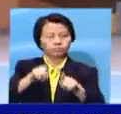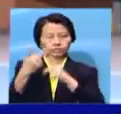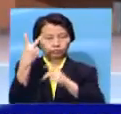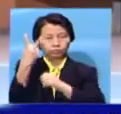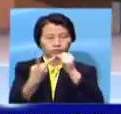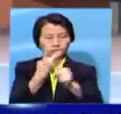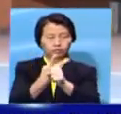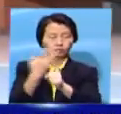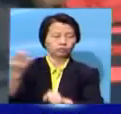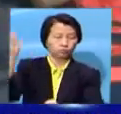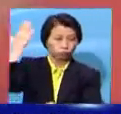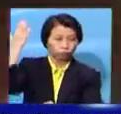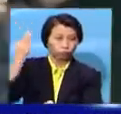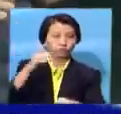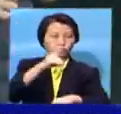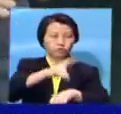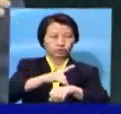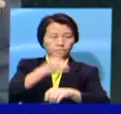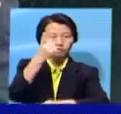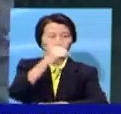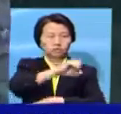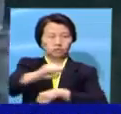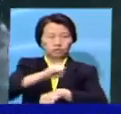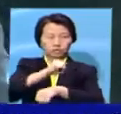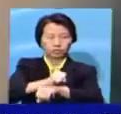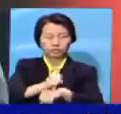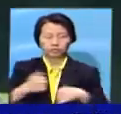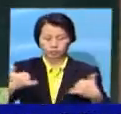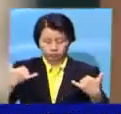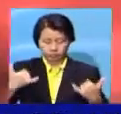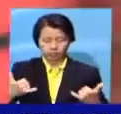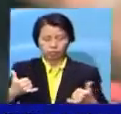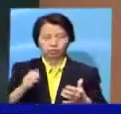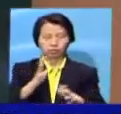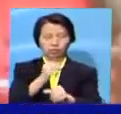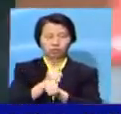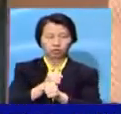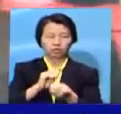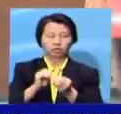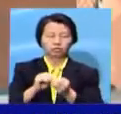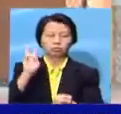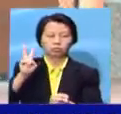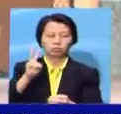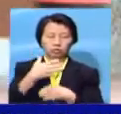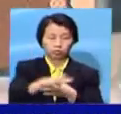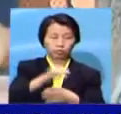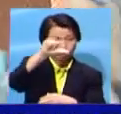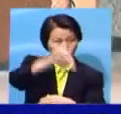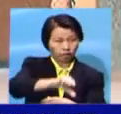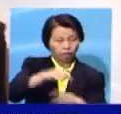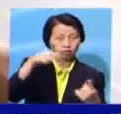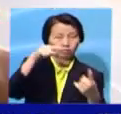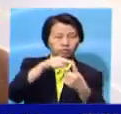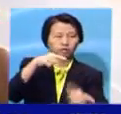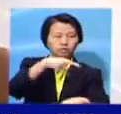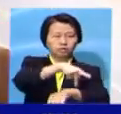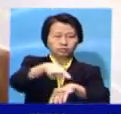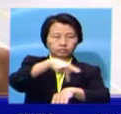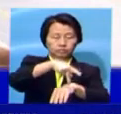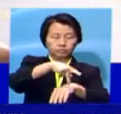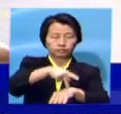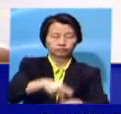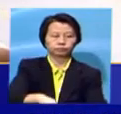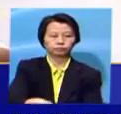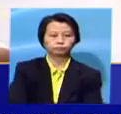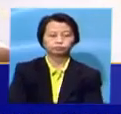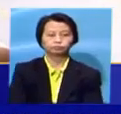di Singapura Nam ketika ituukangar perak selepas tewas kepada Filipina Insyaallah kami akan